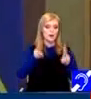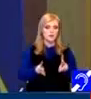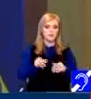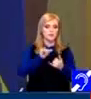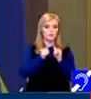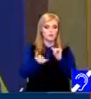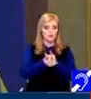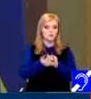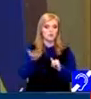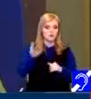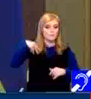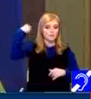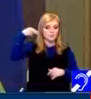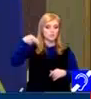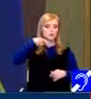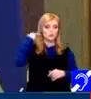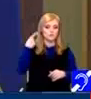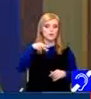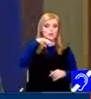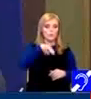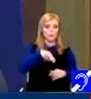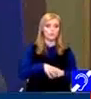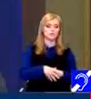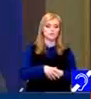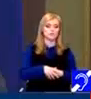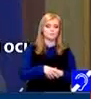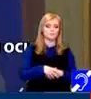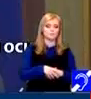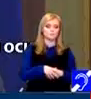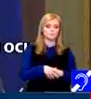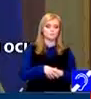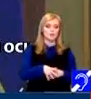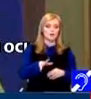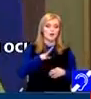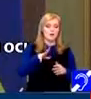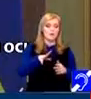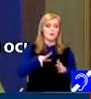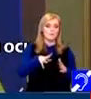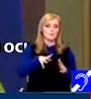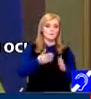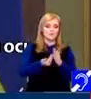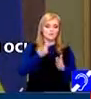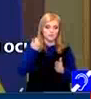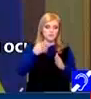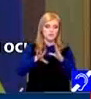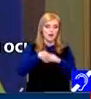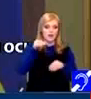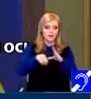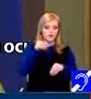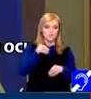небезпечну провокацію, коли сьогодні президент Росії Путін прямо напередодні виборів